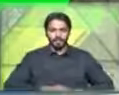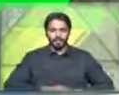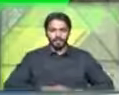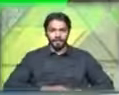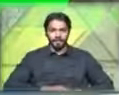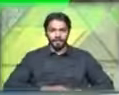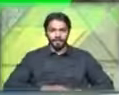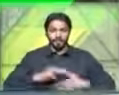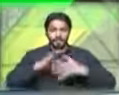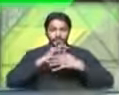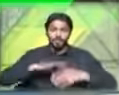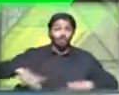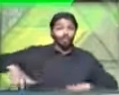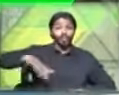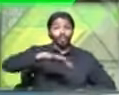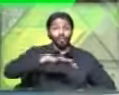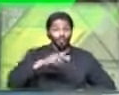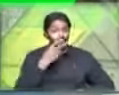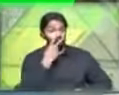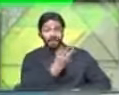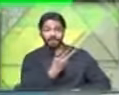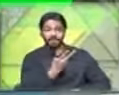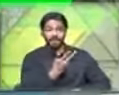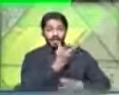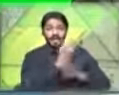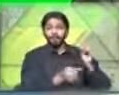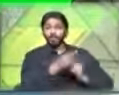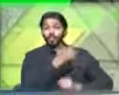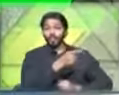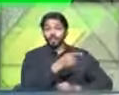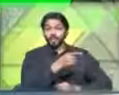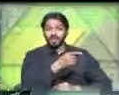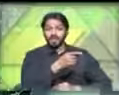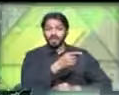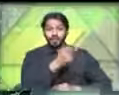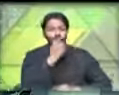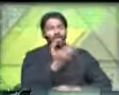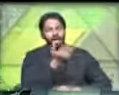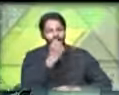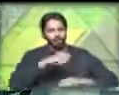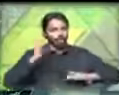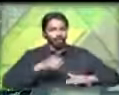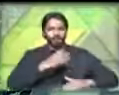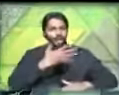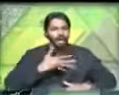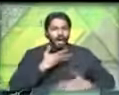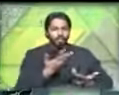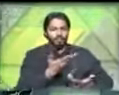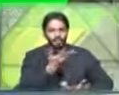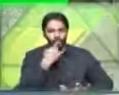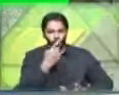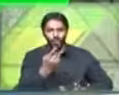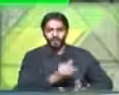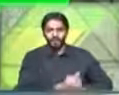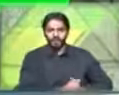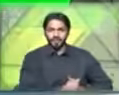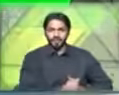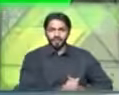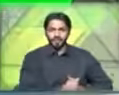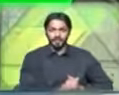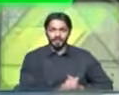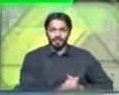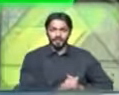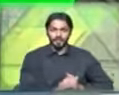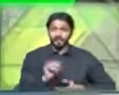الله، جميل اتباع الحق وسماع الرأي الآخر. الله أكبر، شيء بديع. هذا يرفعك عند الله عز وجل. مش قاضي، كلام القاضي لا